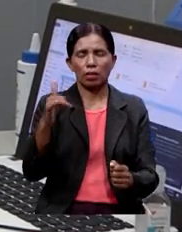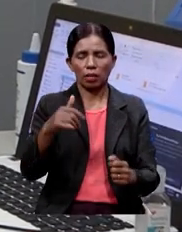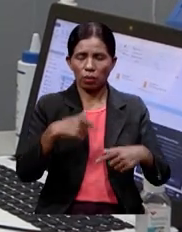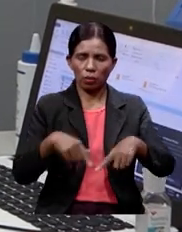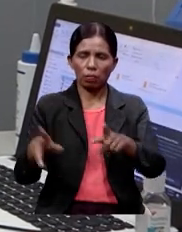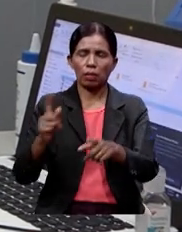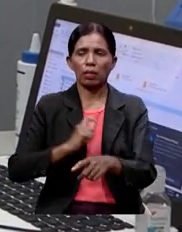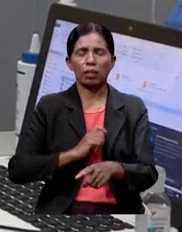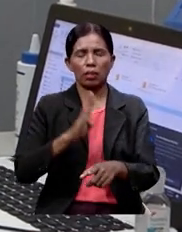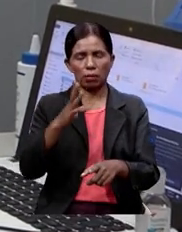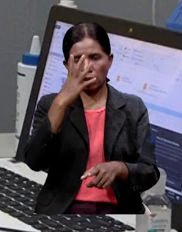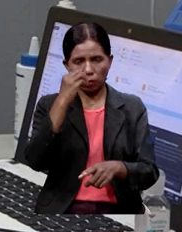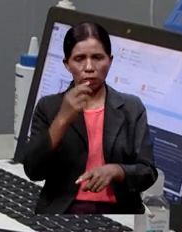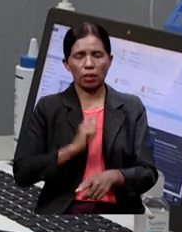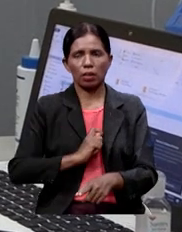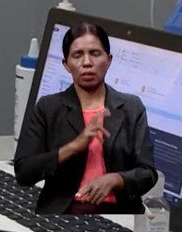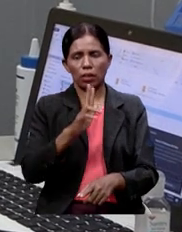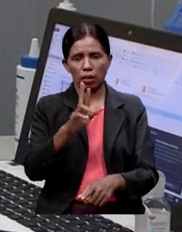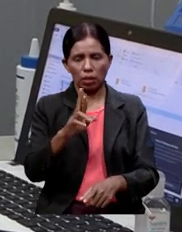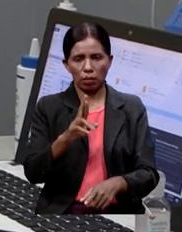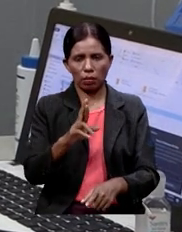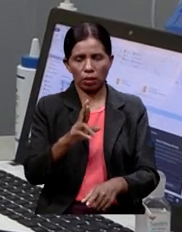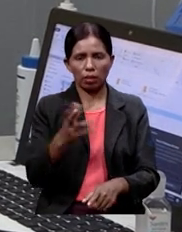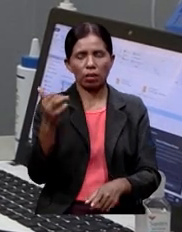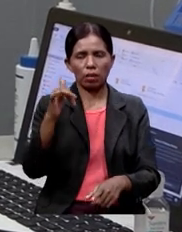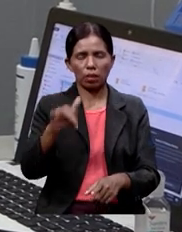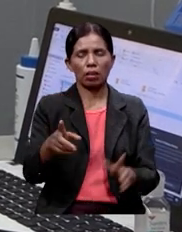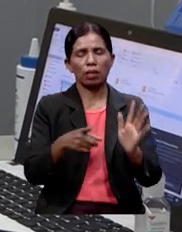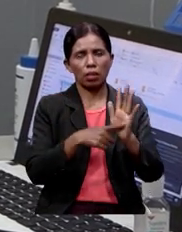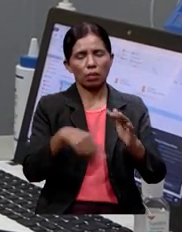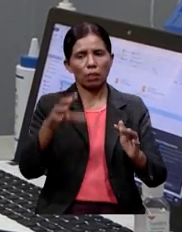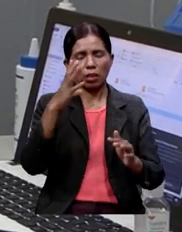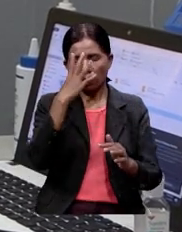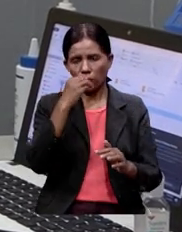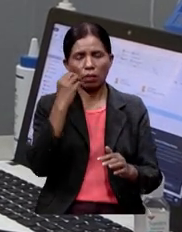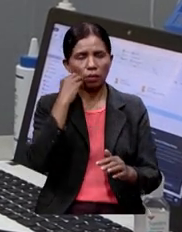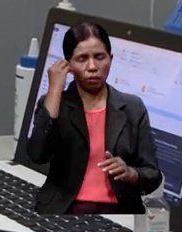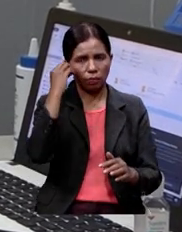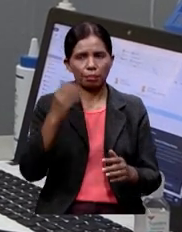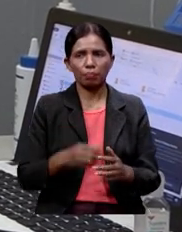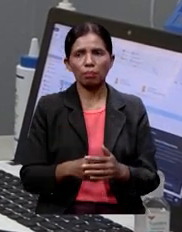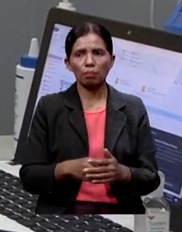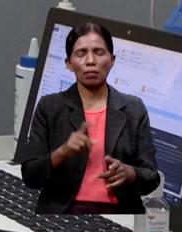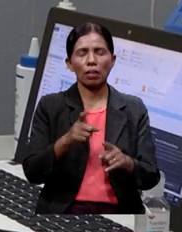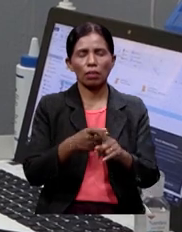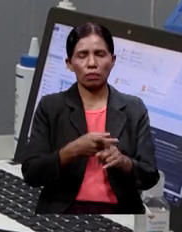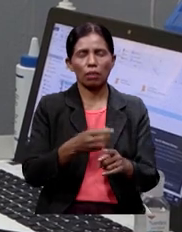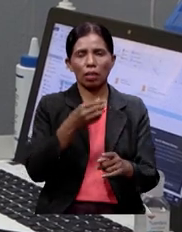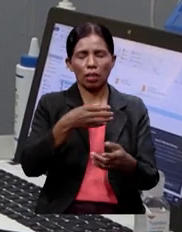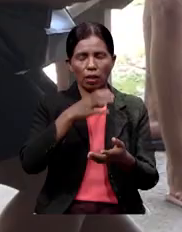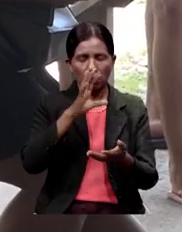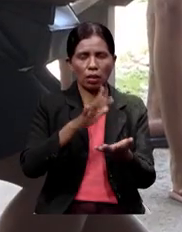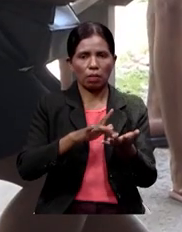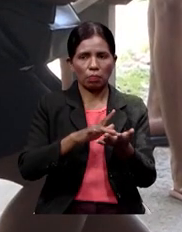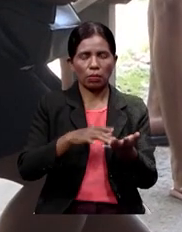Arba diskansi kibar kembar. Onsiran negatif bila pada diskansi mulai. Ini yang hal tratamento durante flumin. Hema muruk